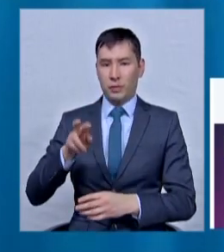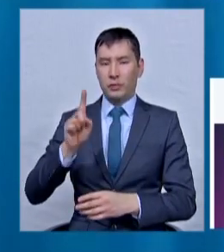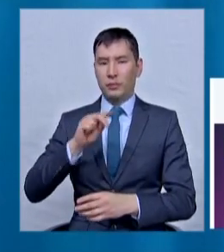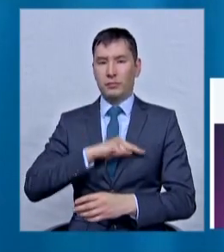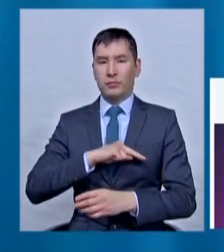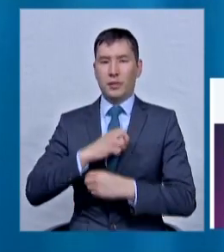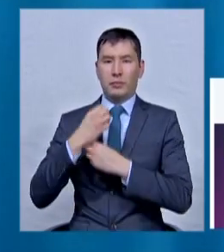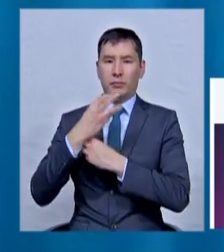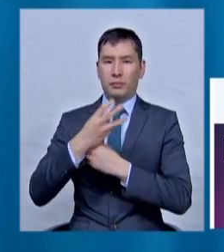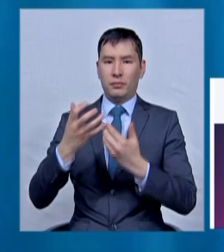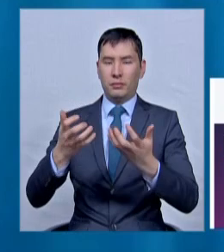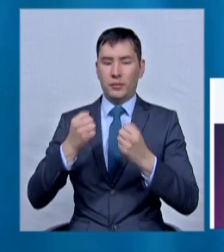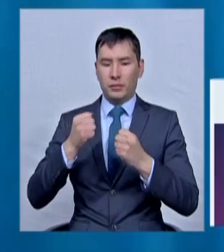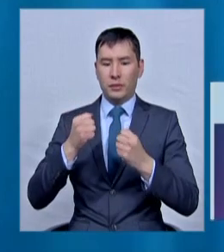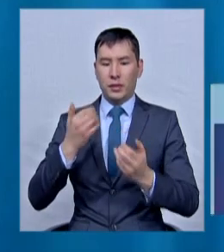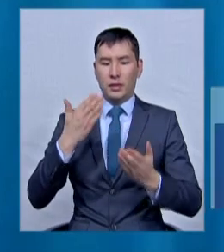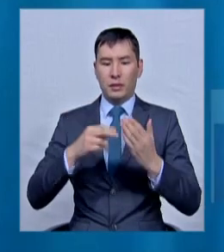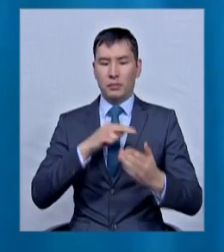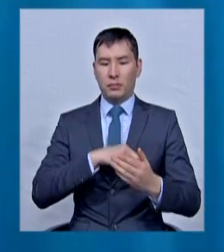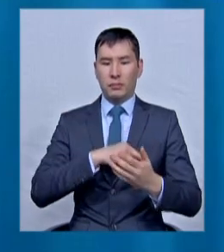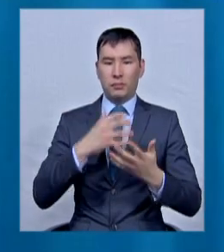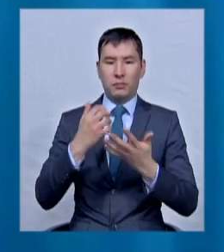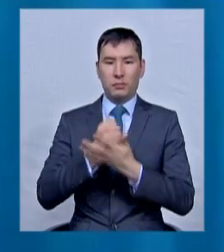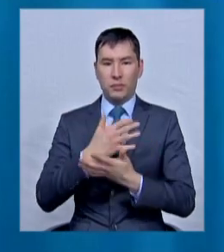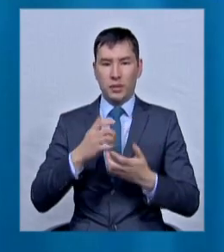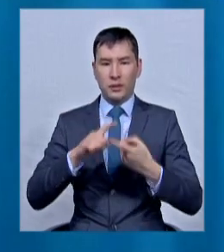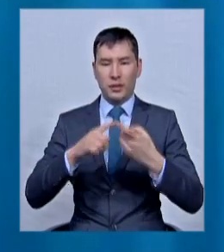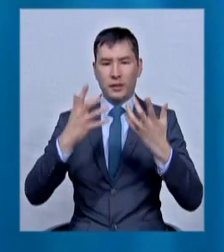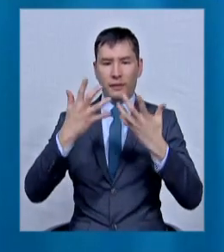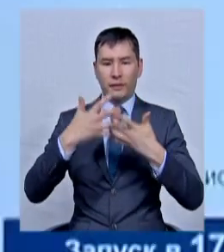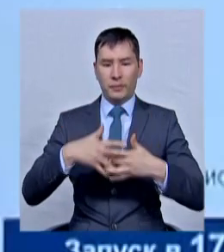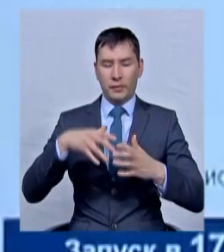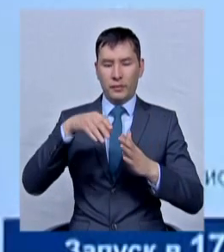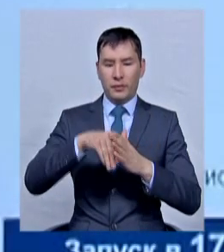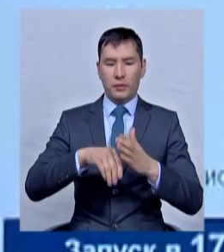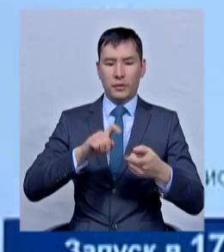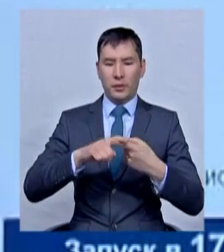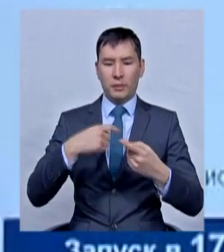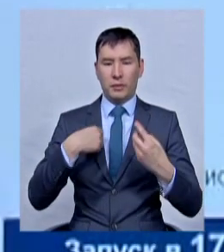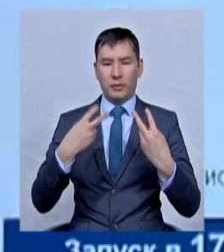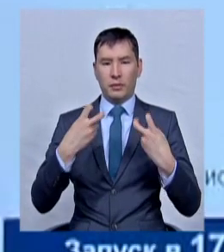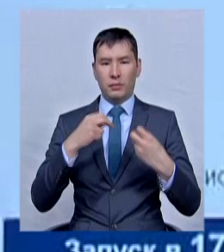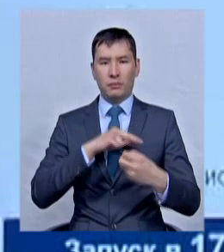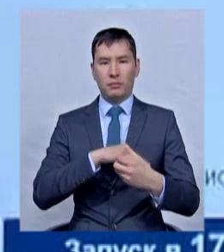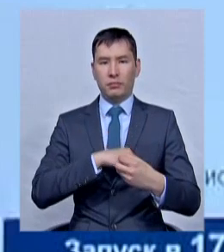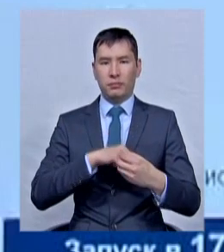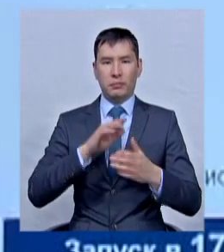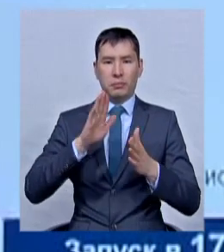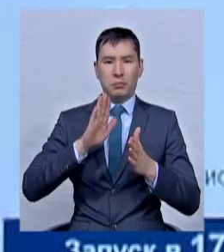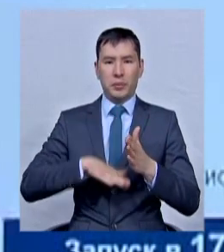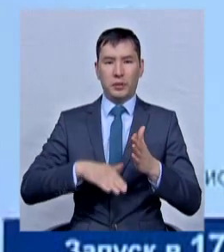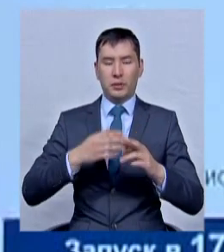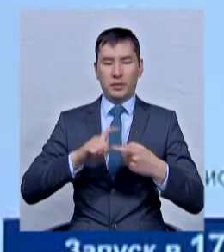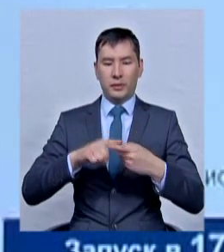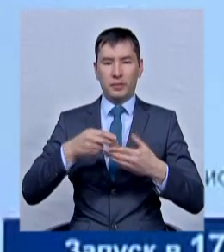мәжбүр. Жұмыс табылмаған жағдайда ақпараттық жүйе автоматты түрде адамды жұмыссыз ретінде тіркейді де, оған тиісті жұмыссыздыққа